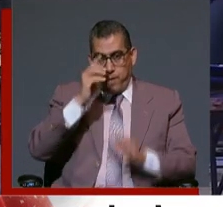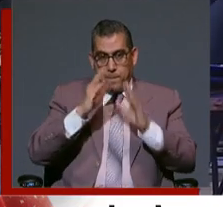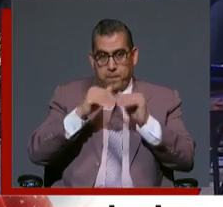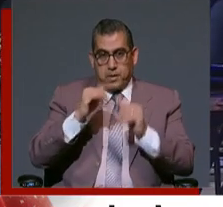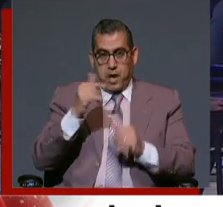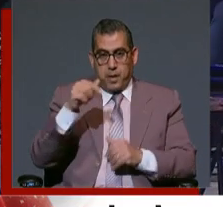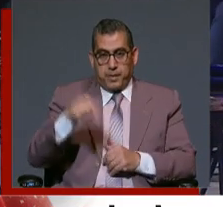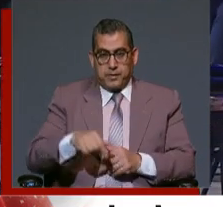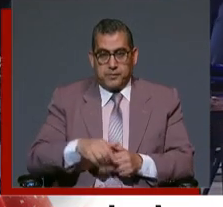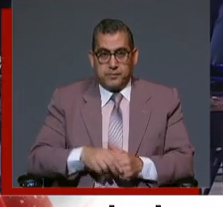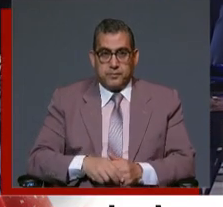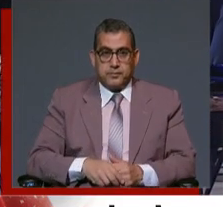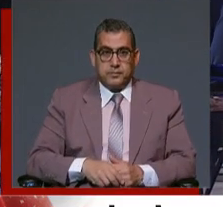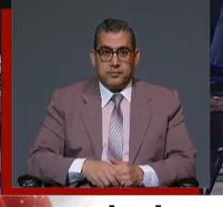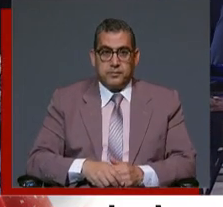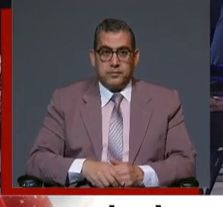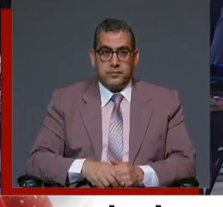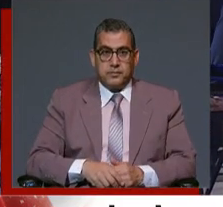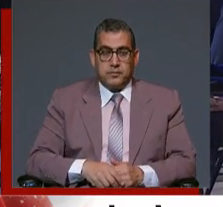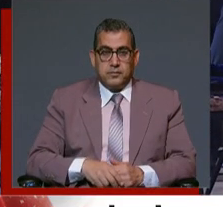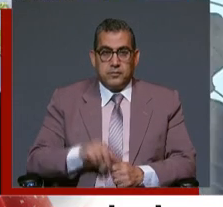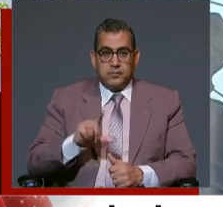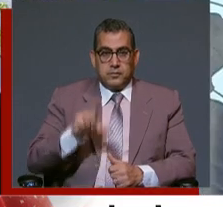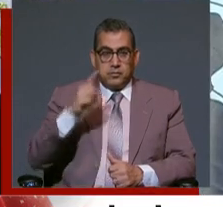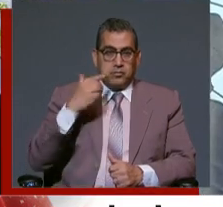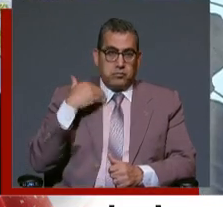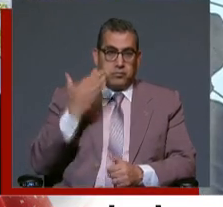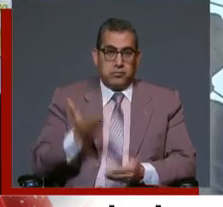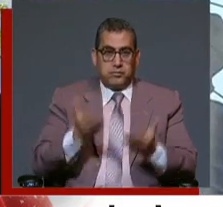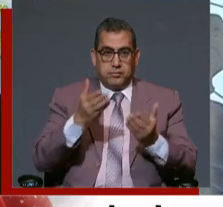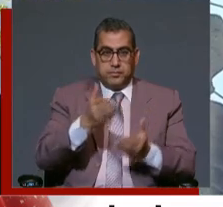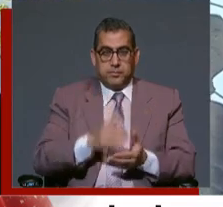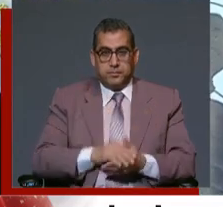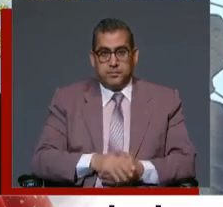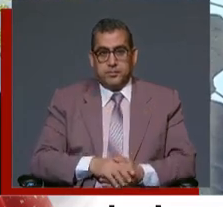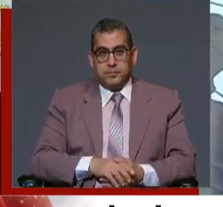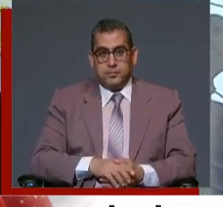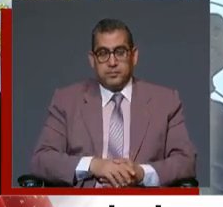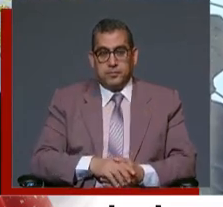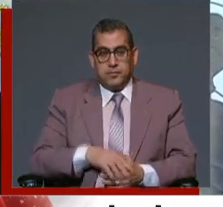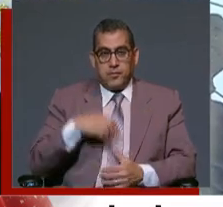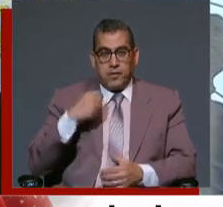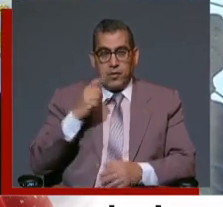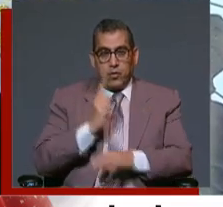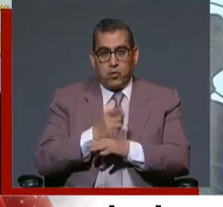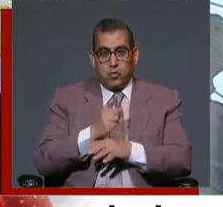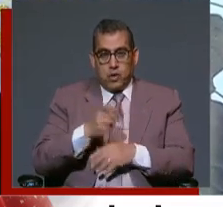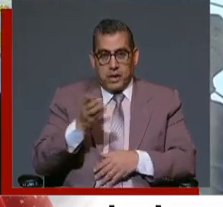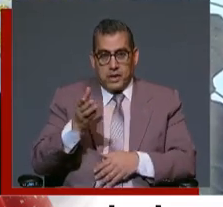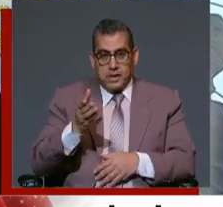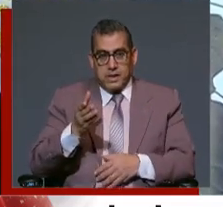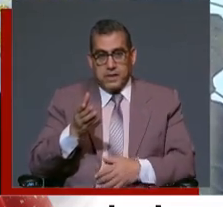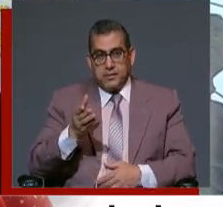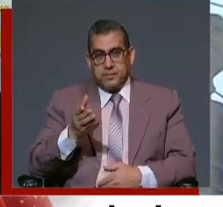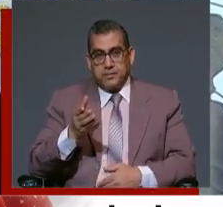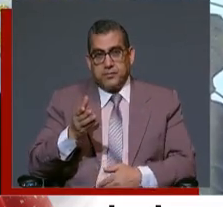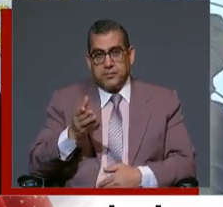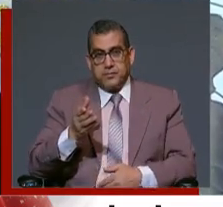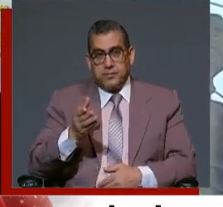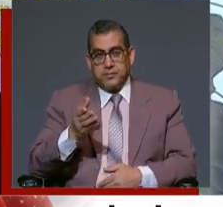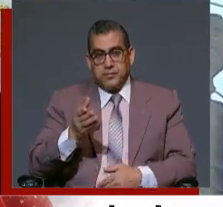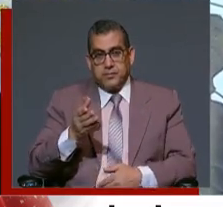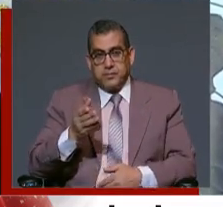العربية، صاحب الفخامة السيد أزالي السماني